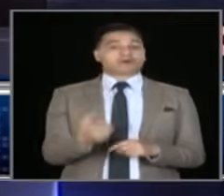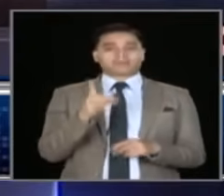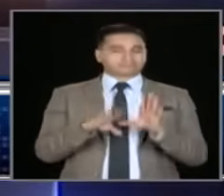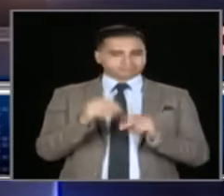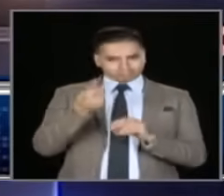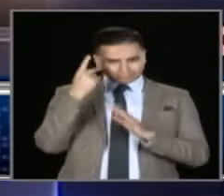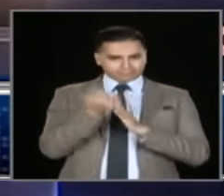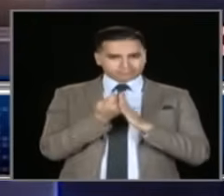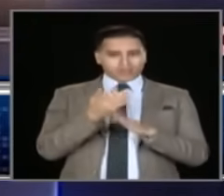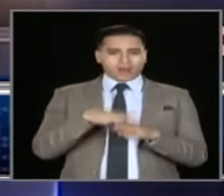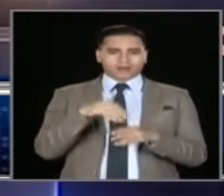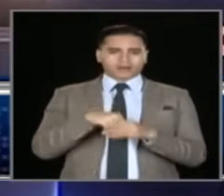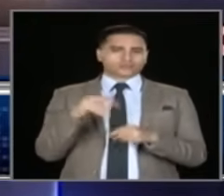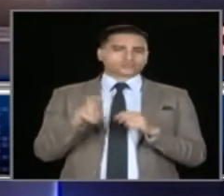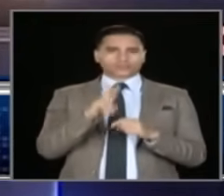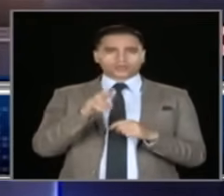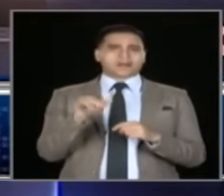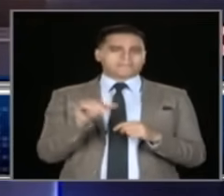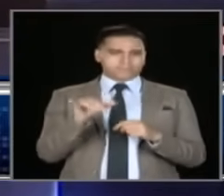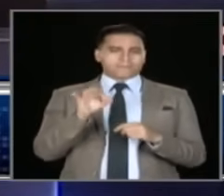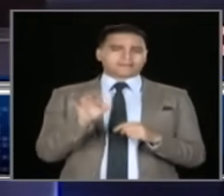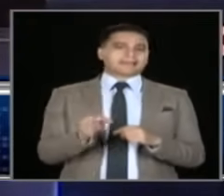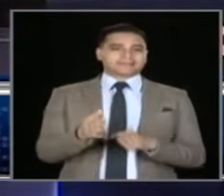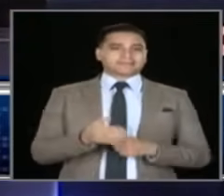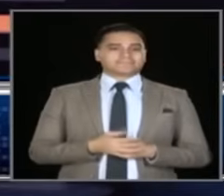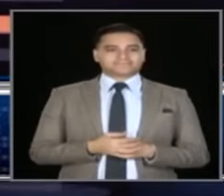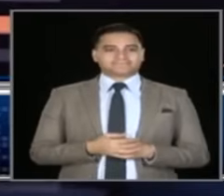الرواية دي بتطرح سؤال مهم جدا.